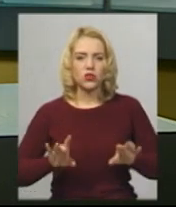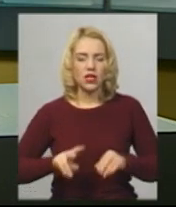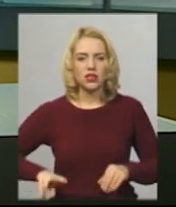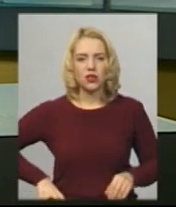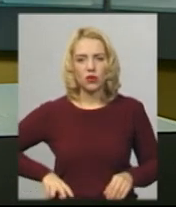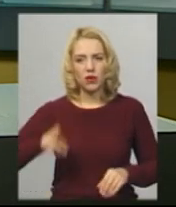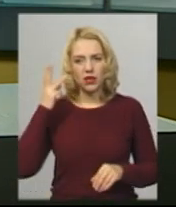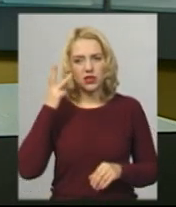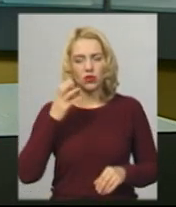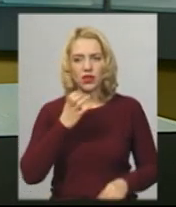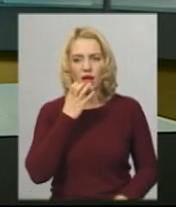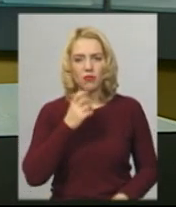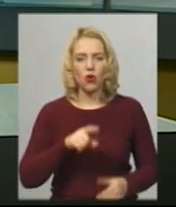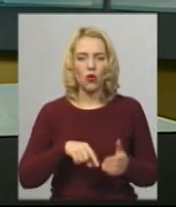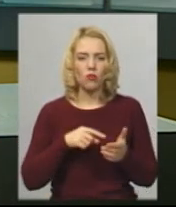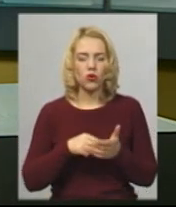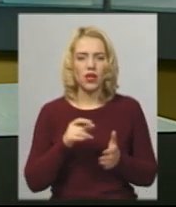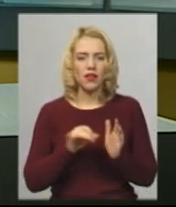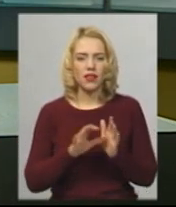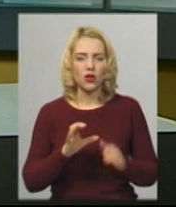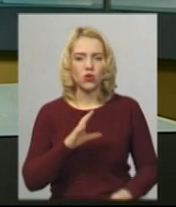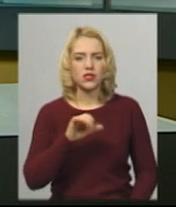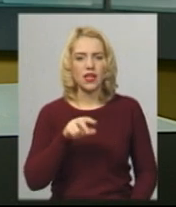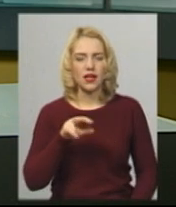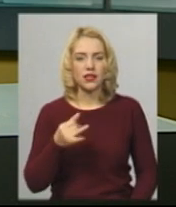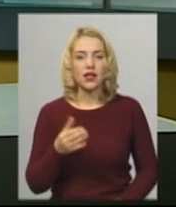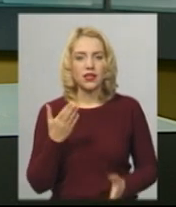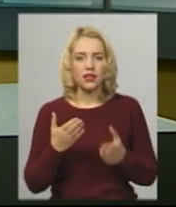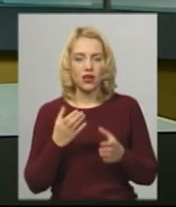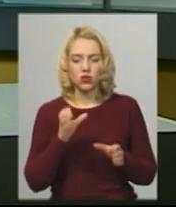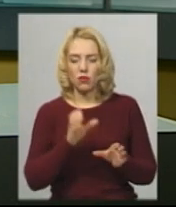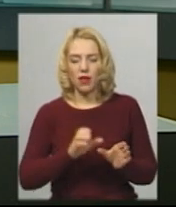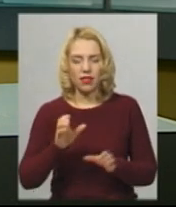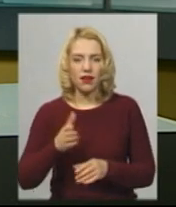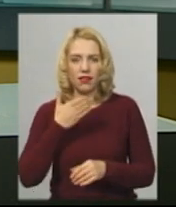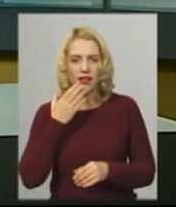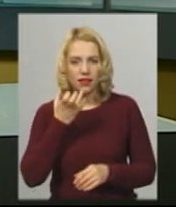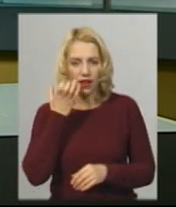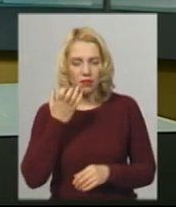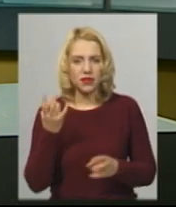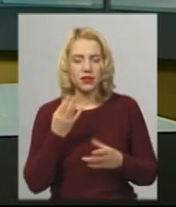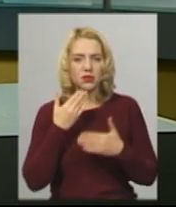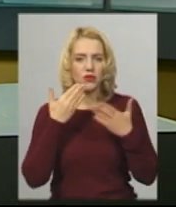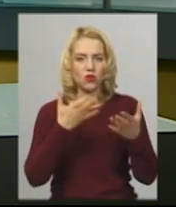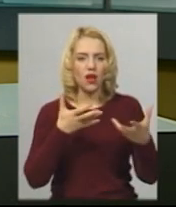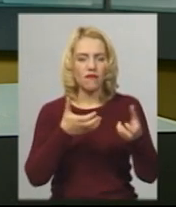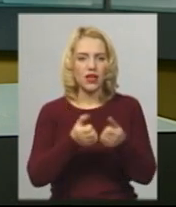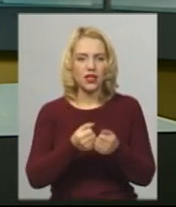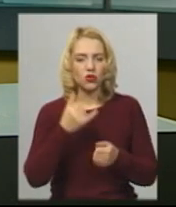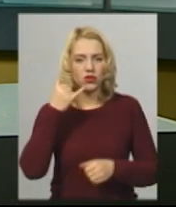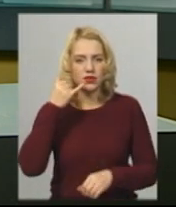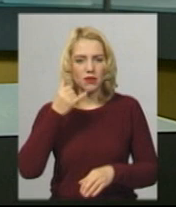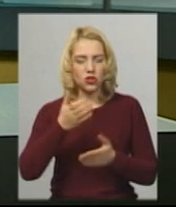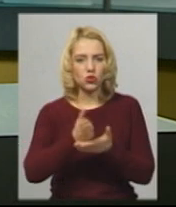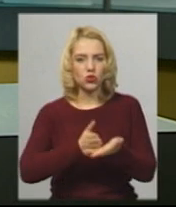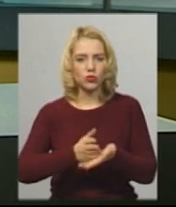підприємства «Хмельницьтеплокомуненерго» Володимир Скалій. Додає, якщо батареї не теплі, необхідно звернутися в аварійно-диспетчерську службу